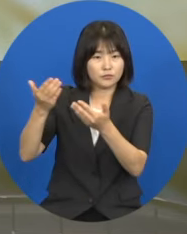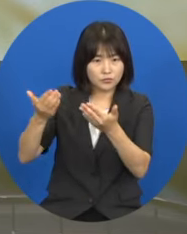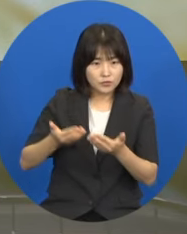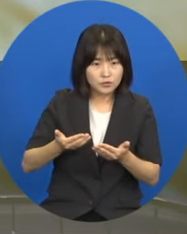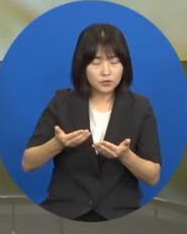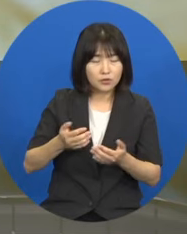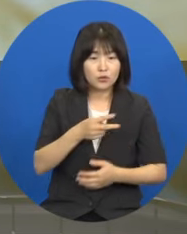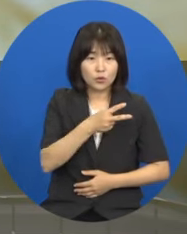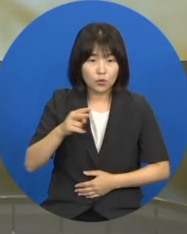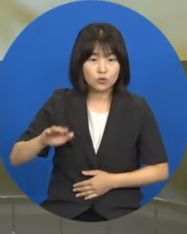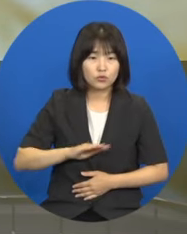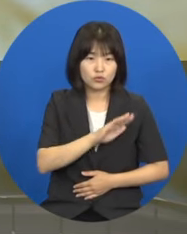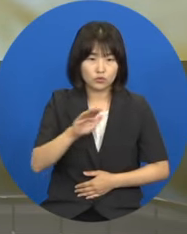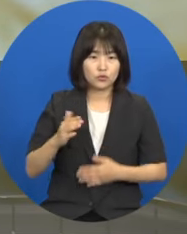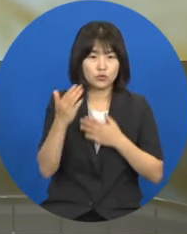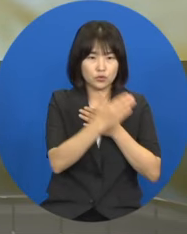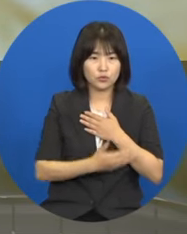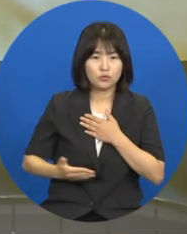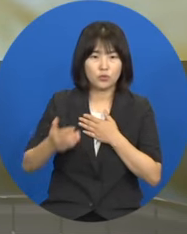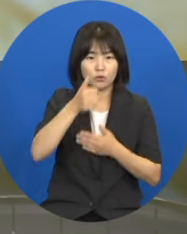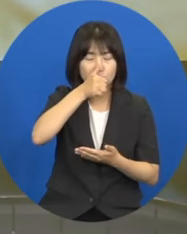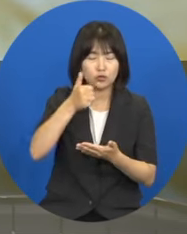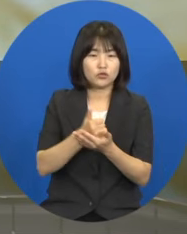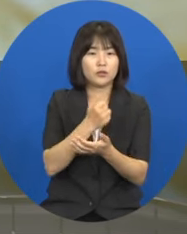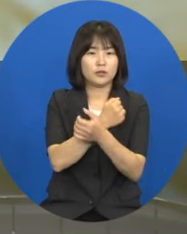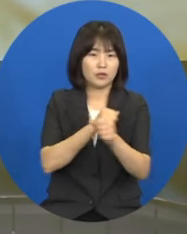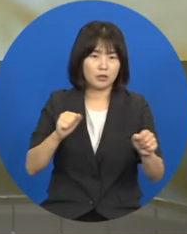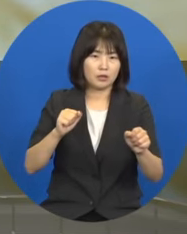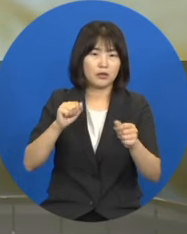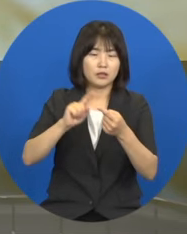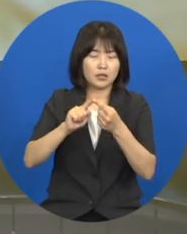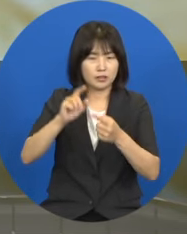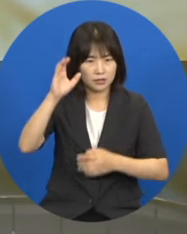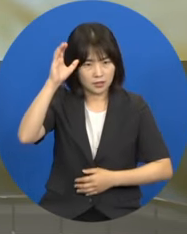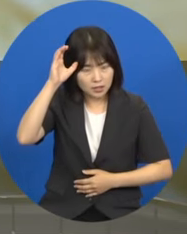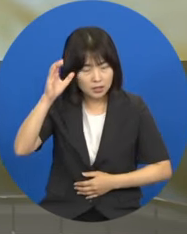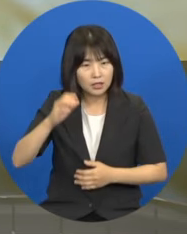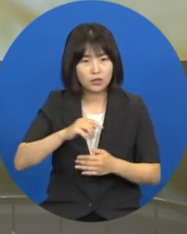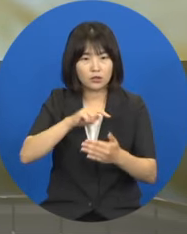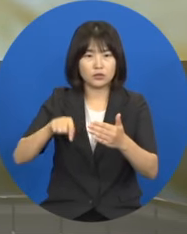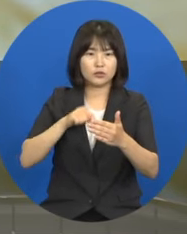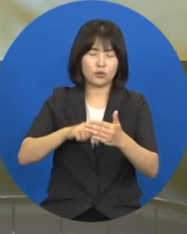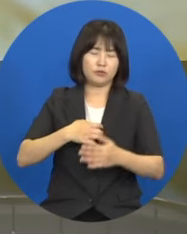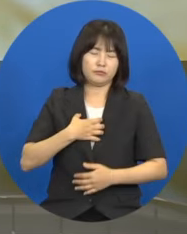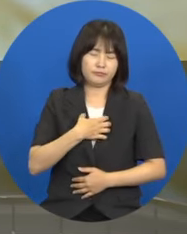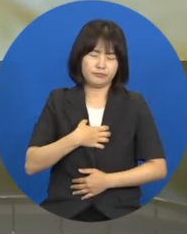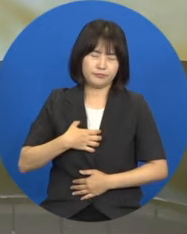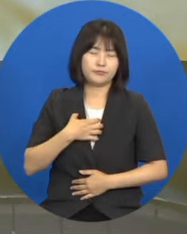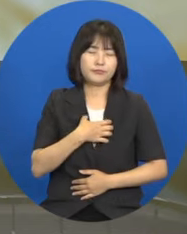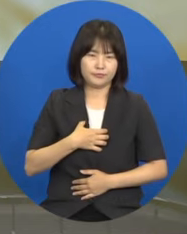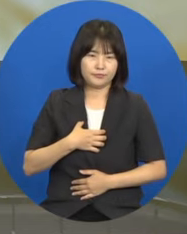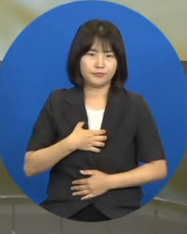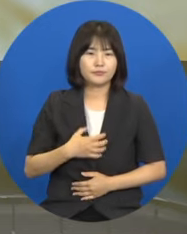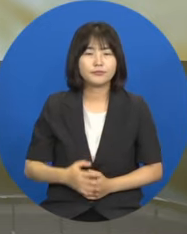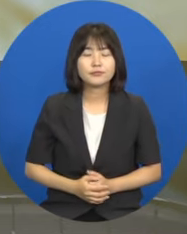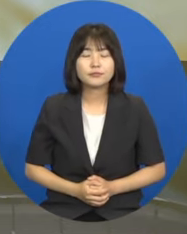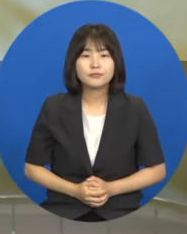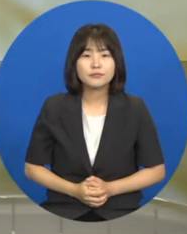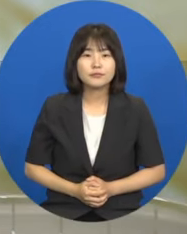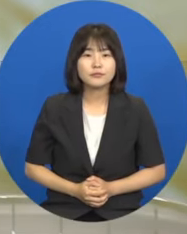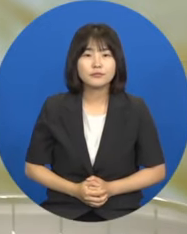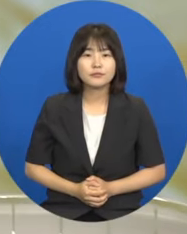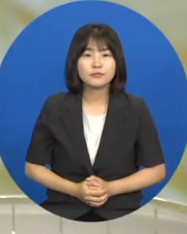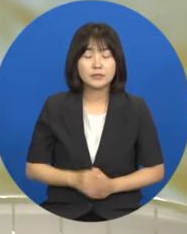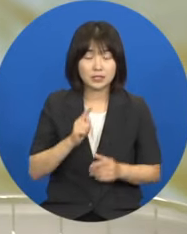곧 우리 몸을 속량하여 주실 것을 고대하면서 속으로 신음하고 있습니다. 여러분, 이